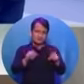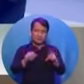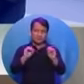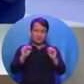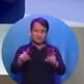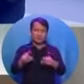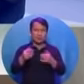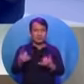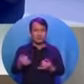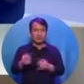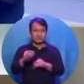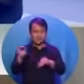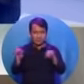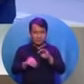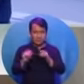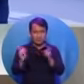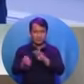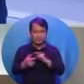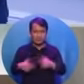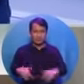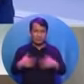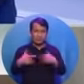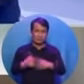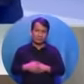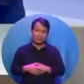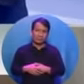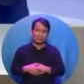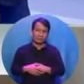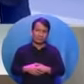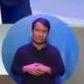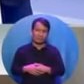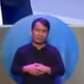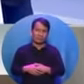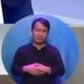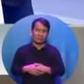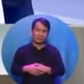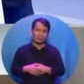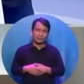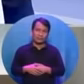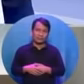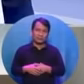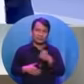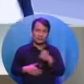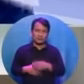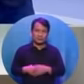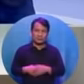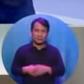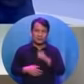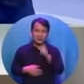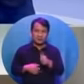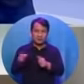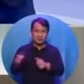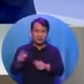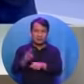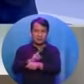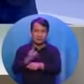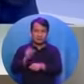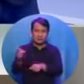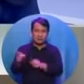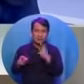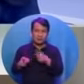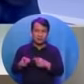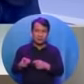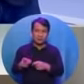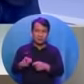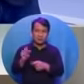Dati pala yun. Ngayon, hindi na nagbagong buhay na. Okay. Nagbagong buhay na po. Nag-alas nga po dyan sa bahay ng pitoguho ay. So, hindi mo ginagamit na panakot yun sa iba